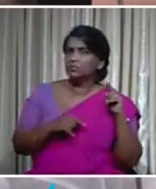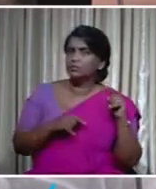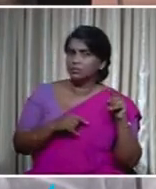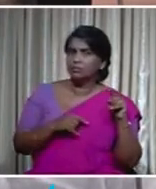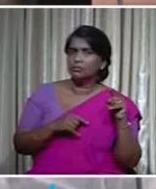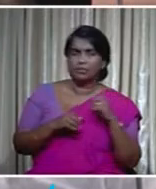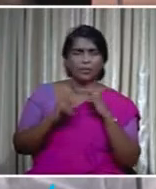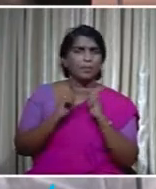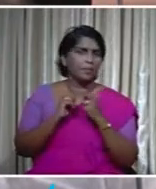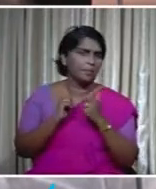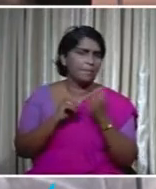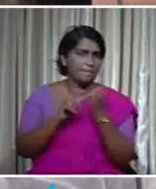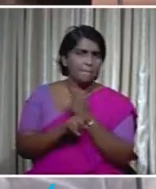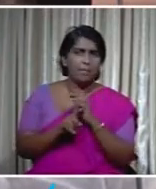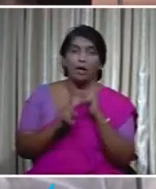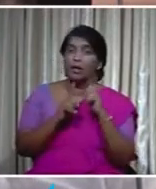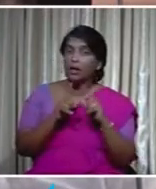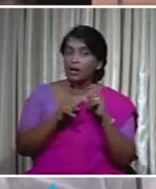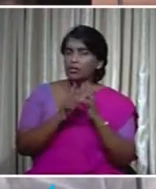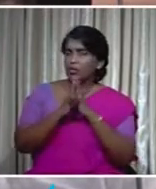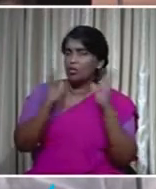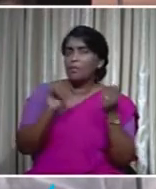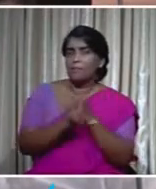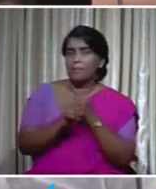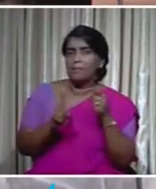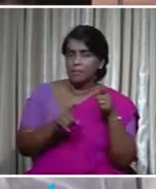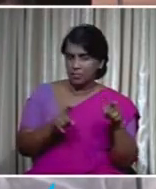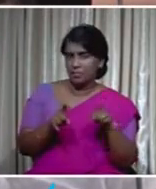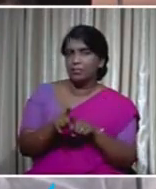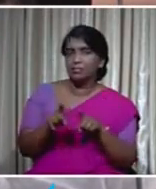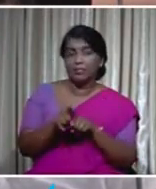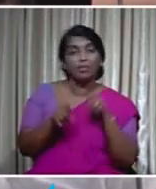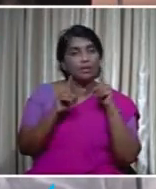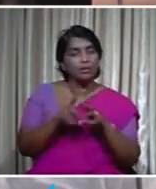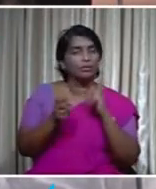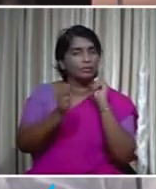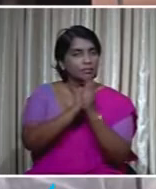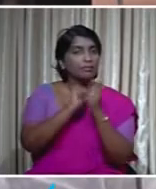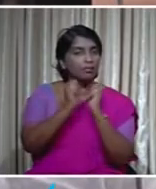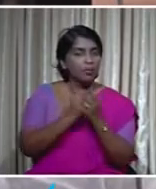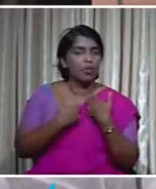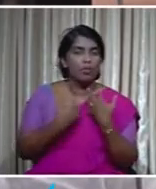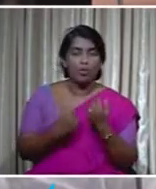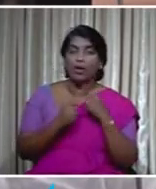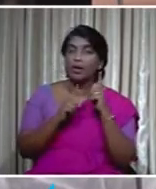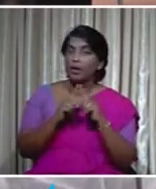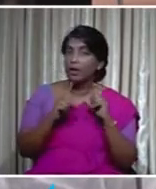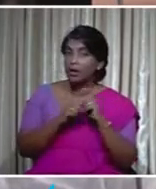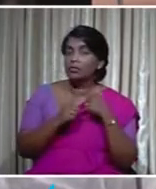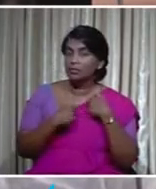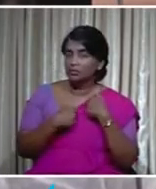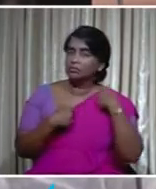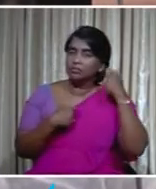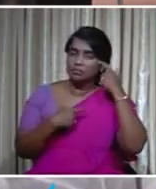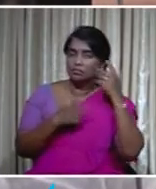கீழே தள்ளுகின்ற நிலைமை. தயவு செய்து இந்த மாற்றங்களை கொண்டு வாருங்கள். கல்வி என்பது மிகப்பெரிய ஒரு சொத்து. அந்த